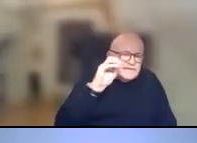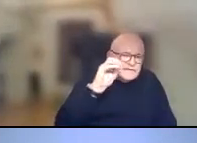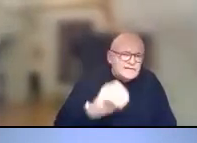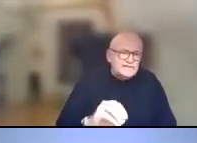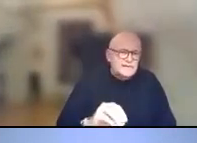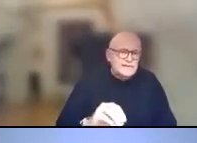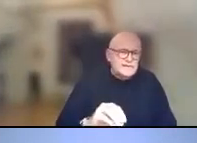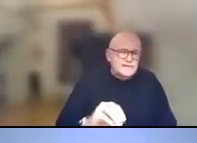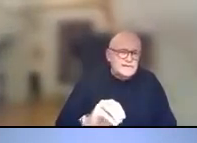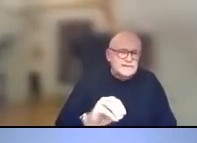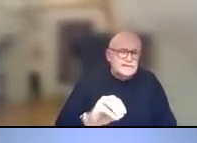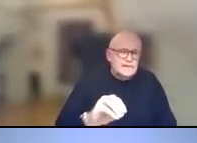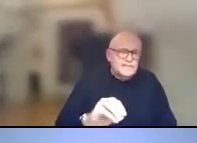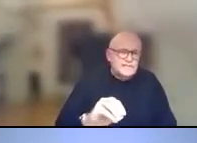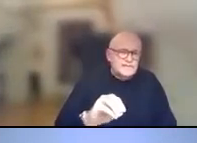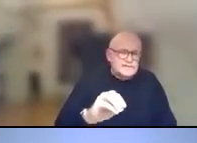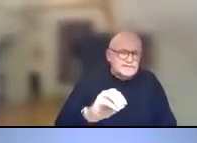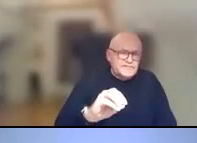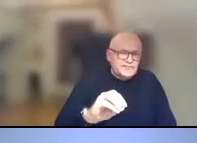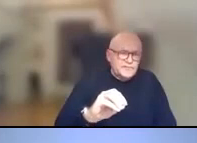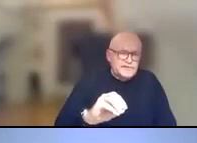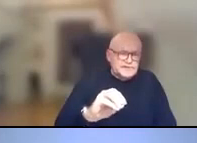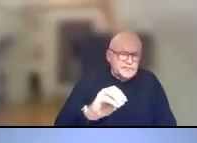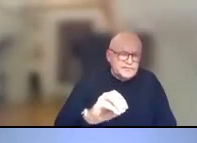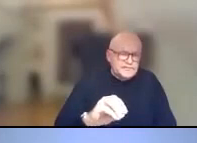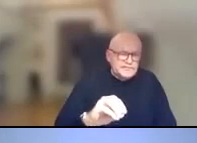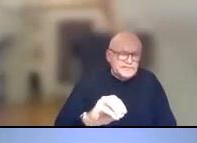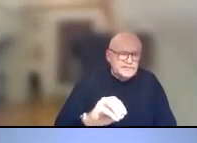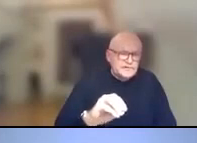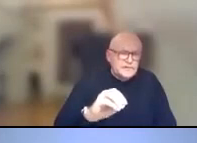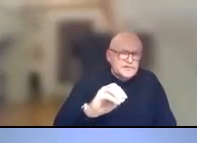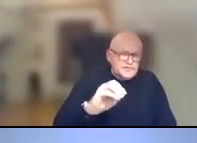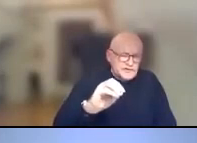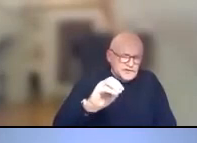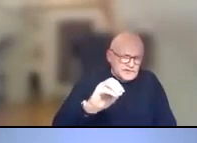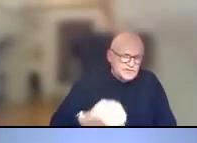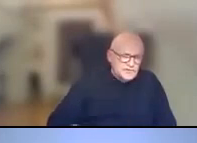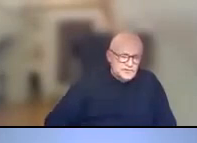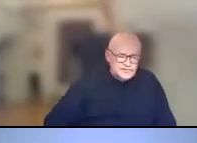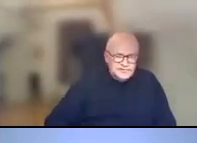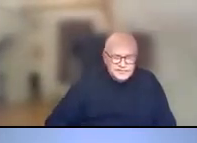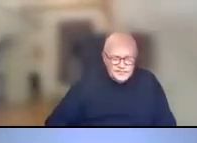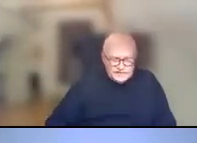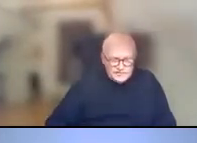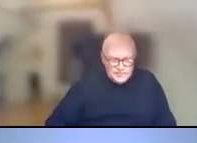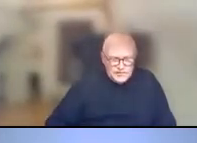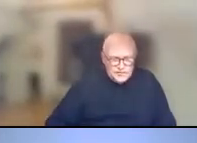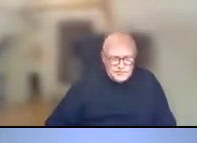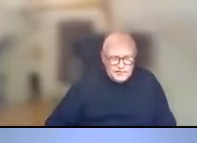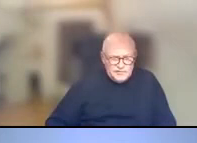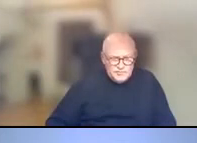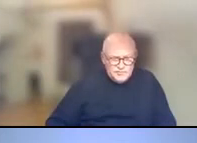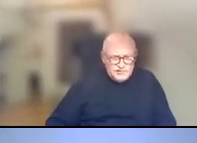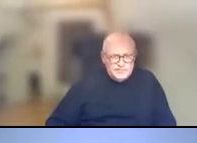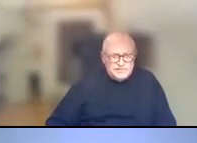es sicherlich nicht erreichen, indem wir dieses Phänomen tabuisieren, sondern es gehört, soweit das